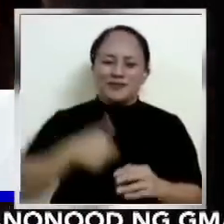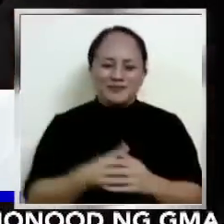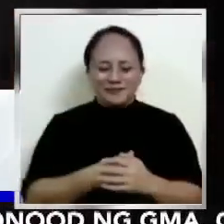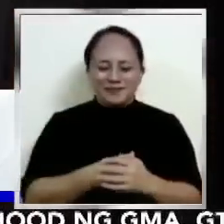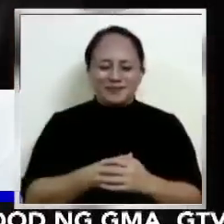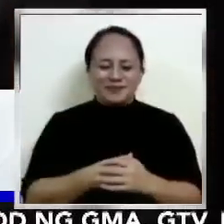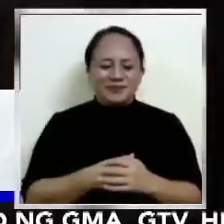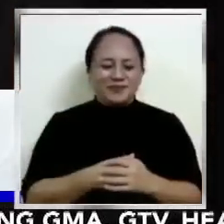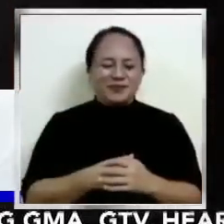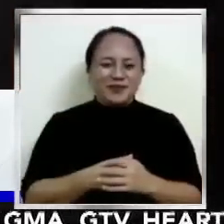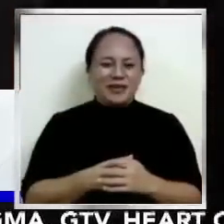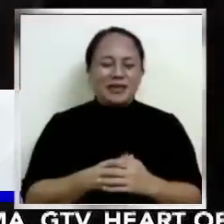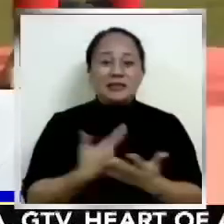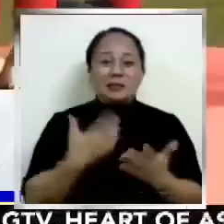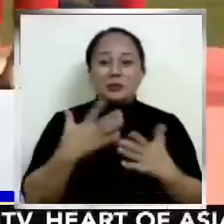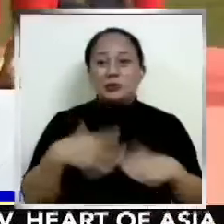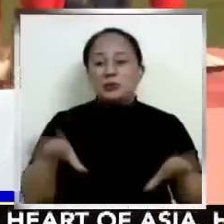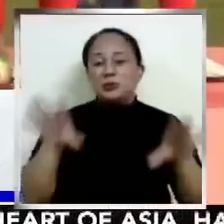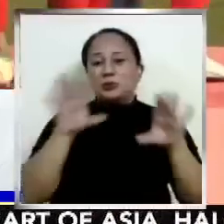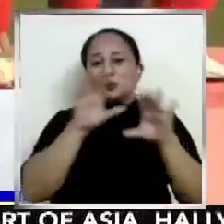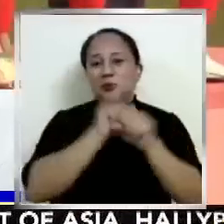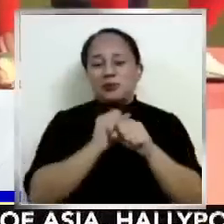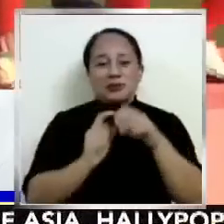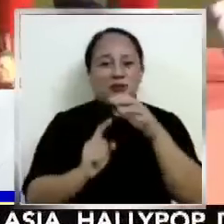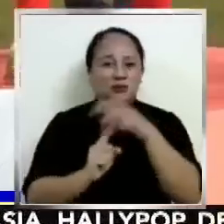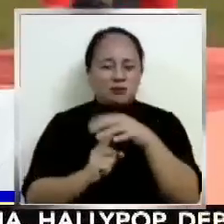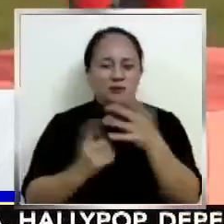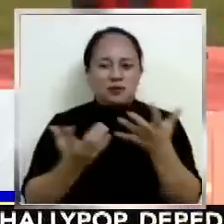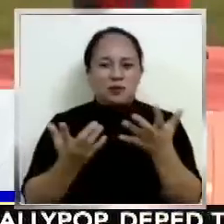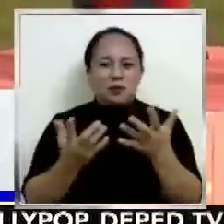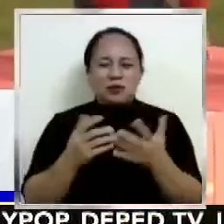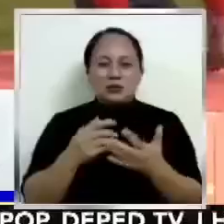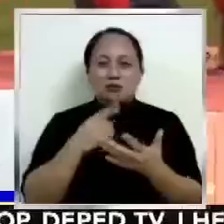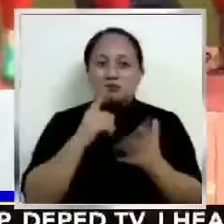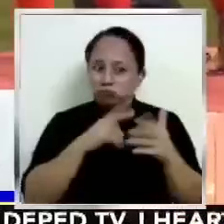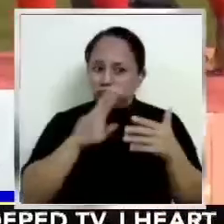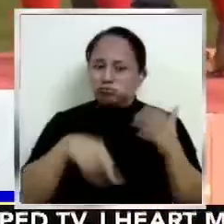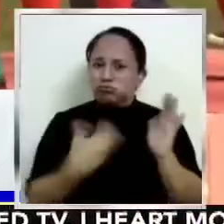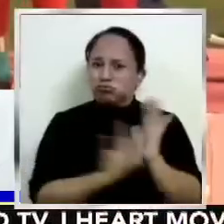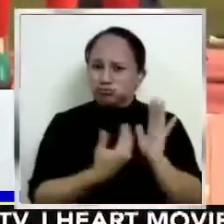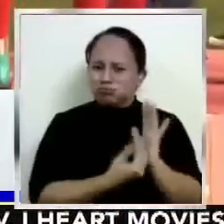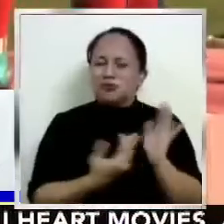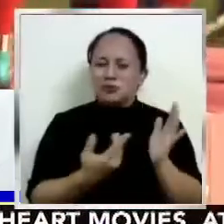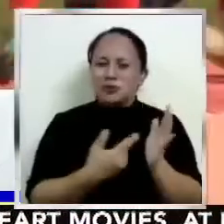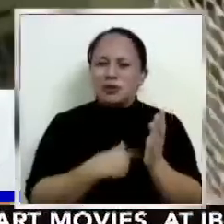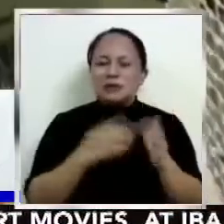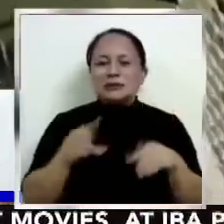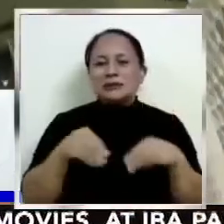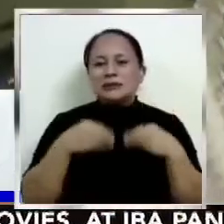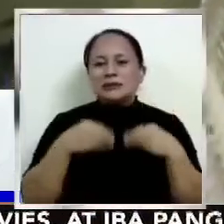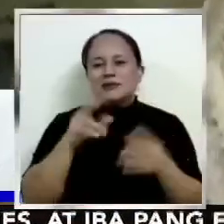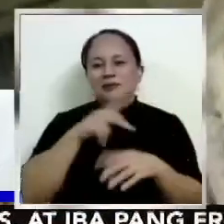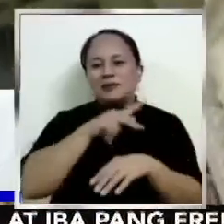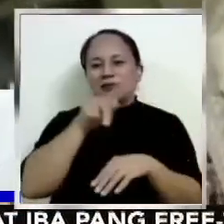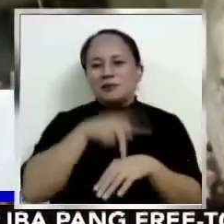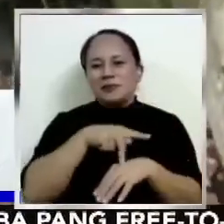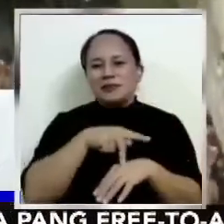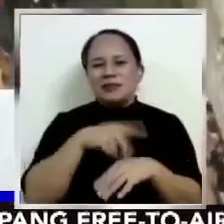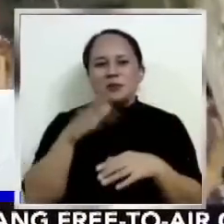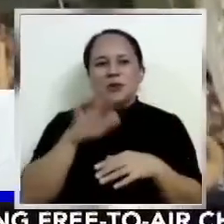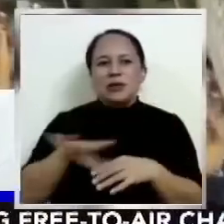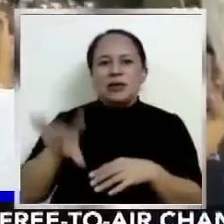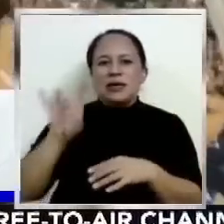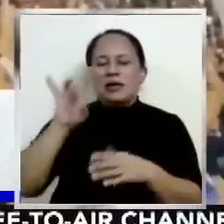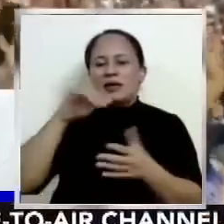At sa pagtatapos ng championship, kung saan wala nang duda ang resulta, ay tila ba pinagbigyan pa ng Pilipinas ang higit sa 8,000